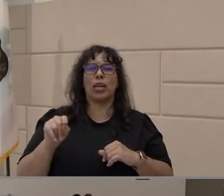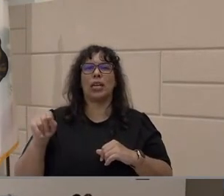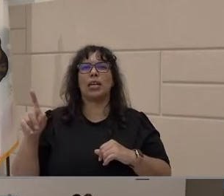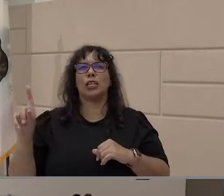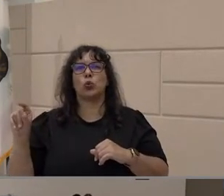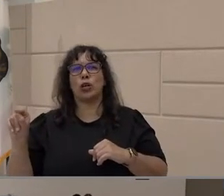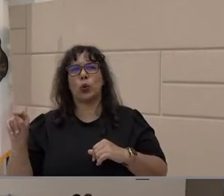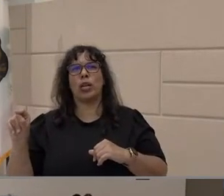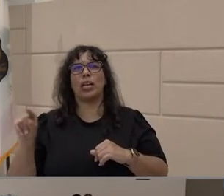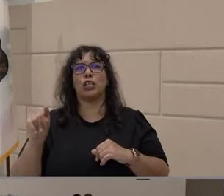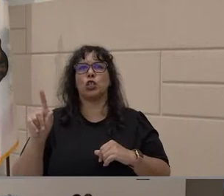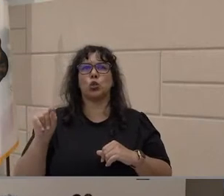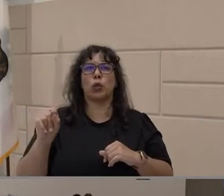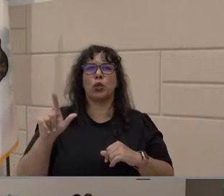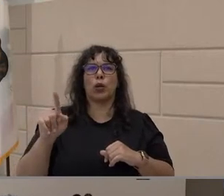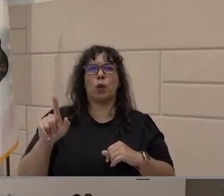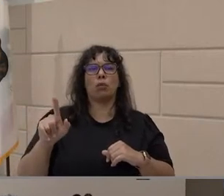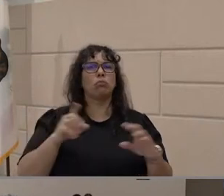2021